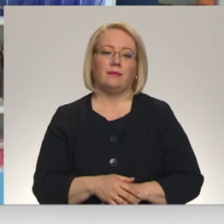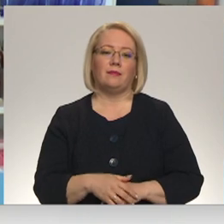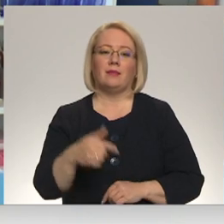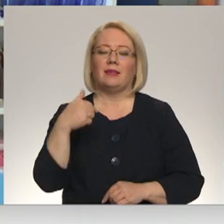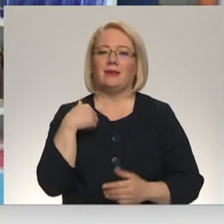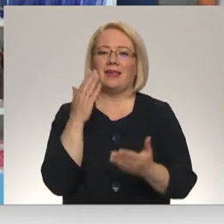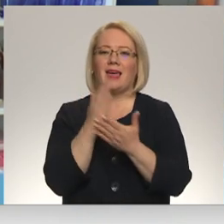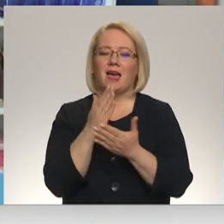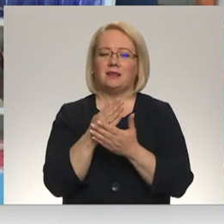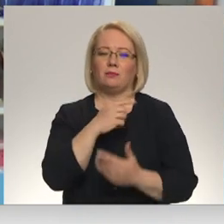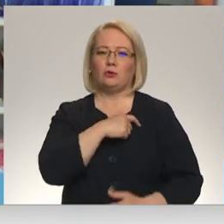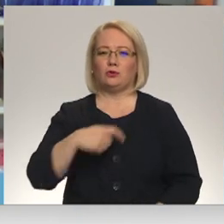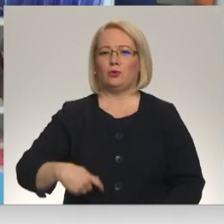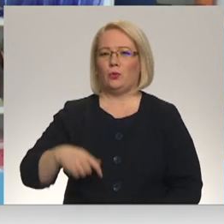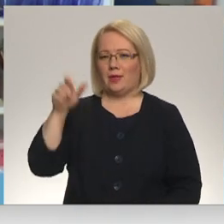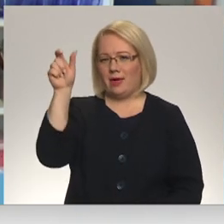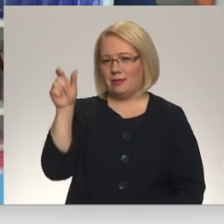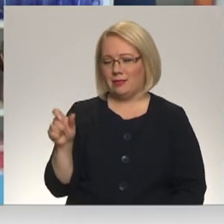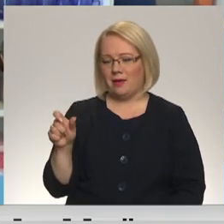Es esmu studente.